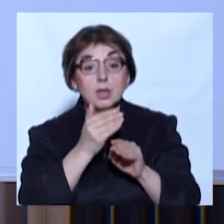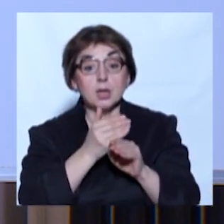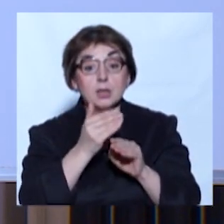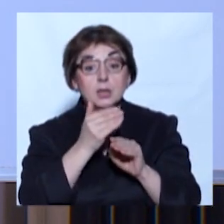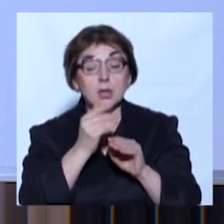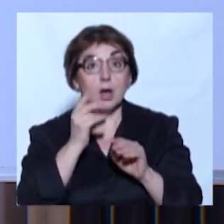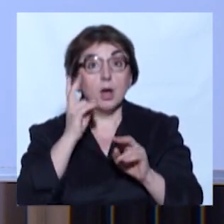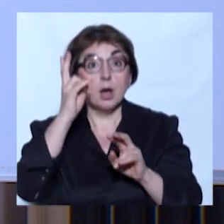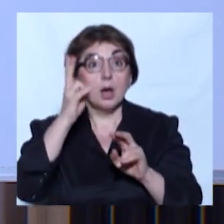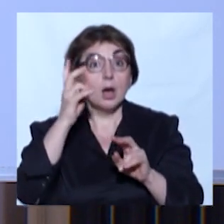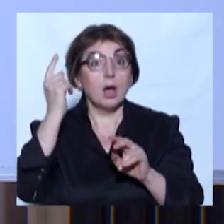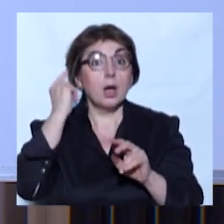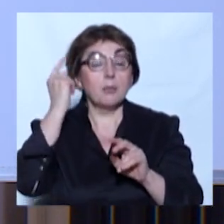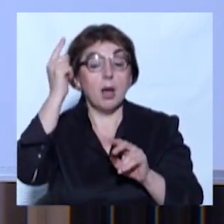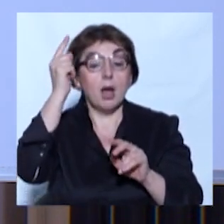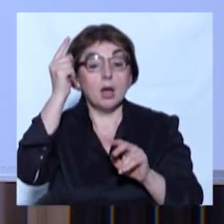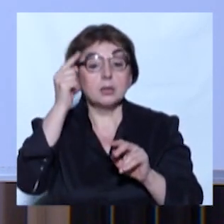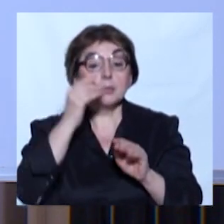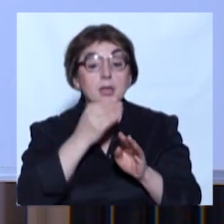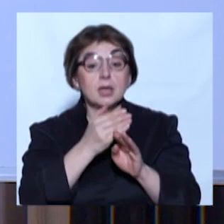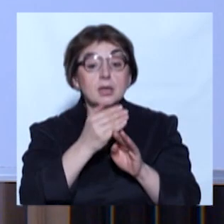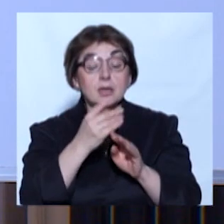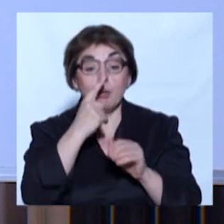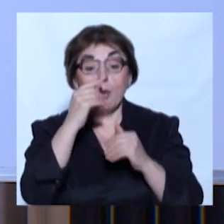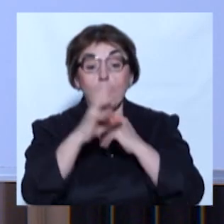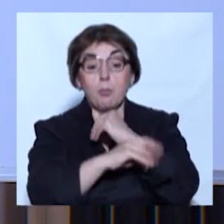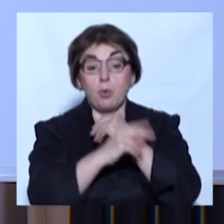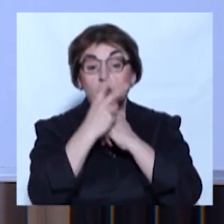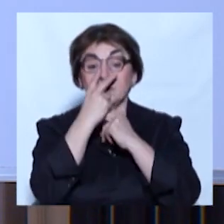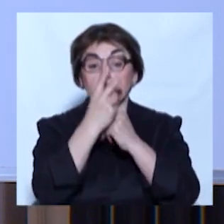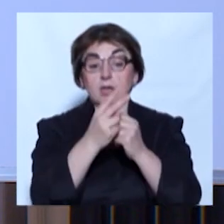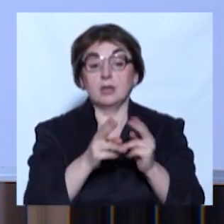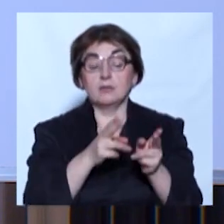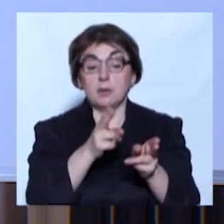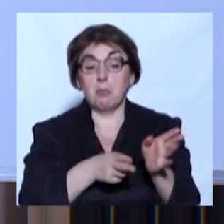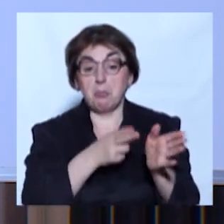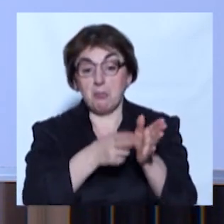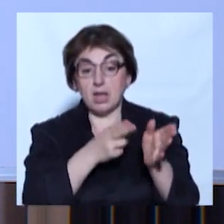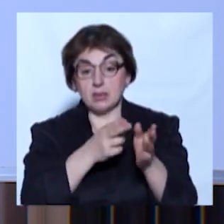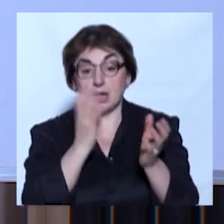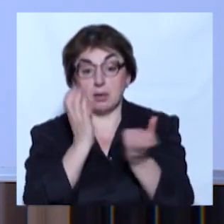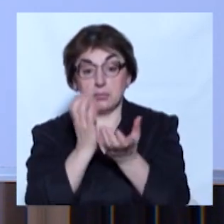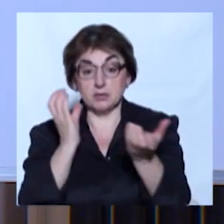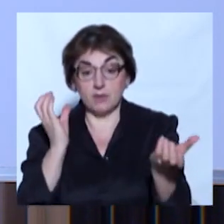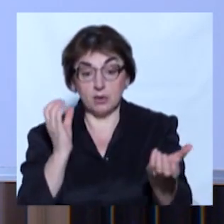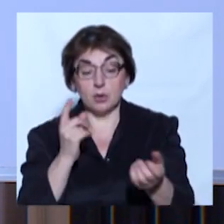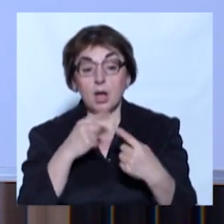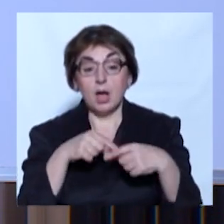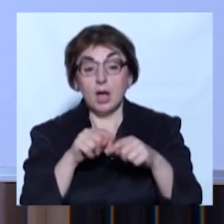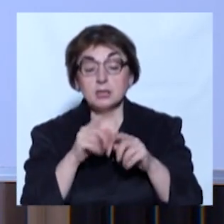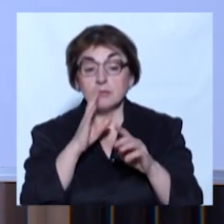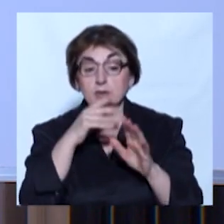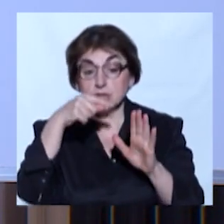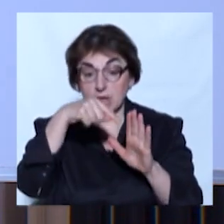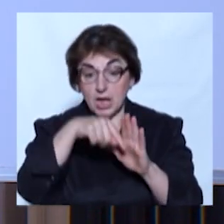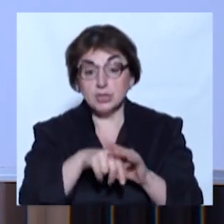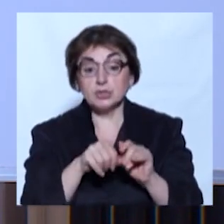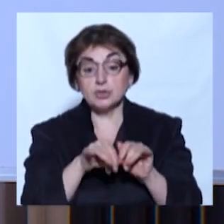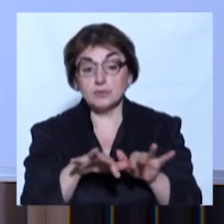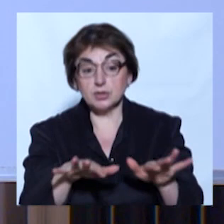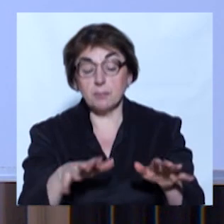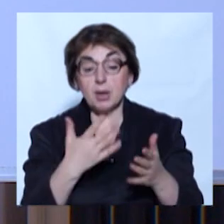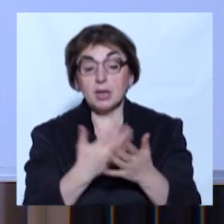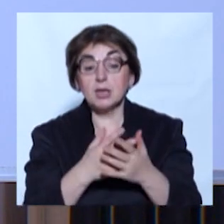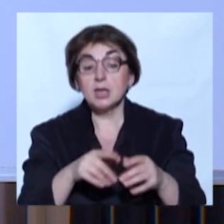ხედავთ მატარებელს. Ესე იგი მყარსხეულში ვრცელდება ბგერა და უფრო სწრაფად ვიდრე ჰაერში. Ასევეა წყალშიც. Თუ ჩვენ წყალში